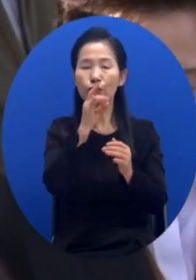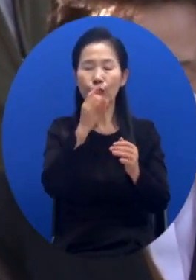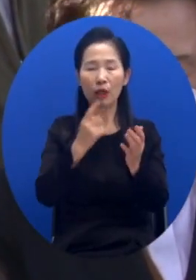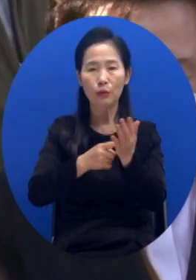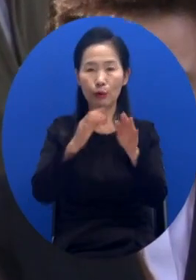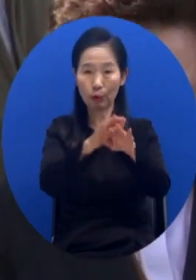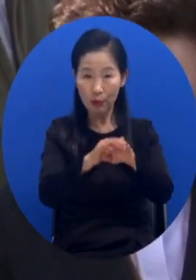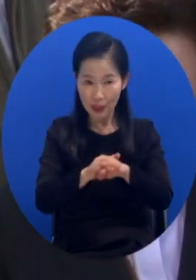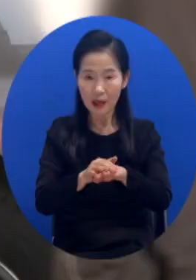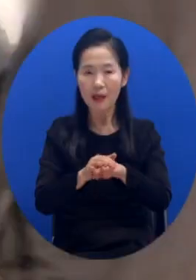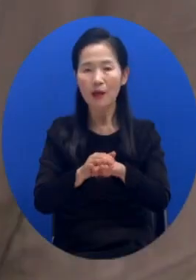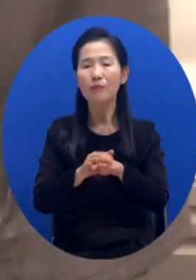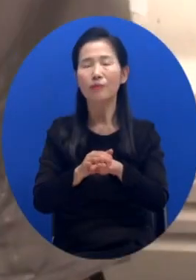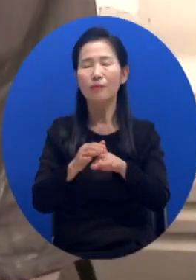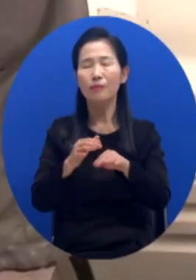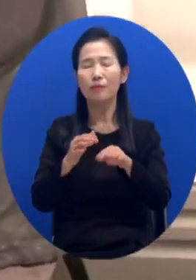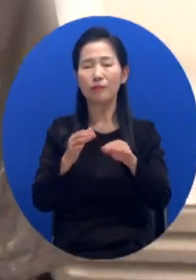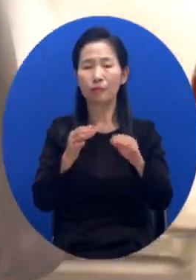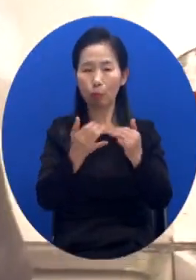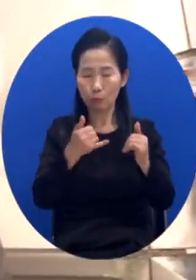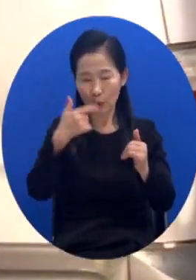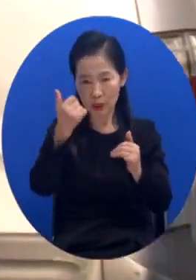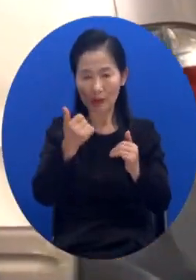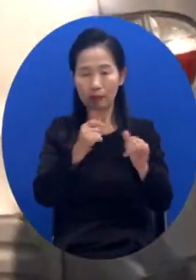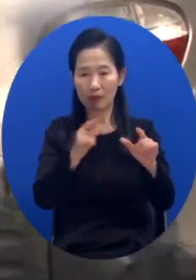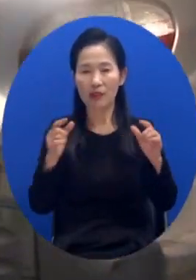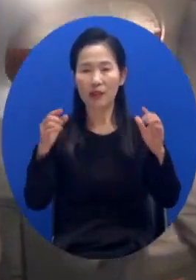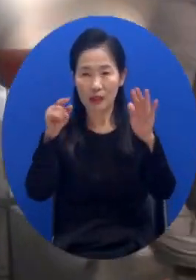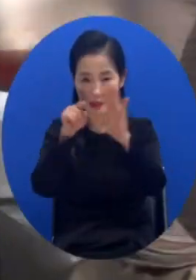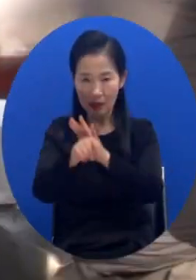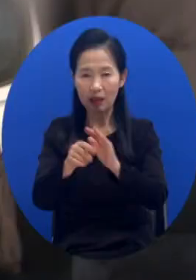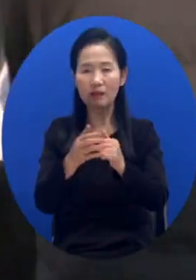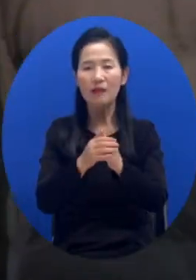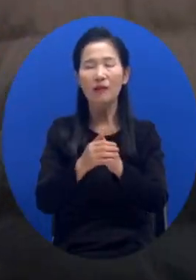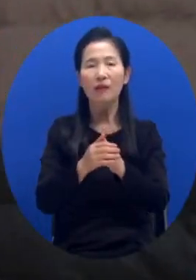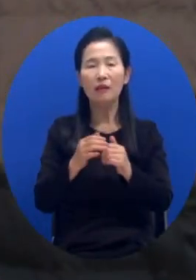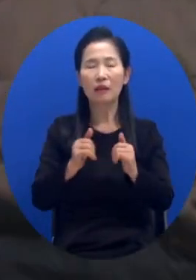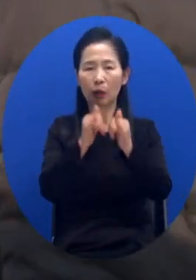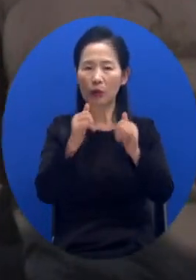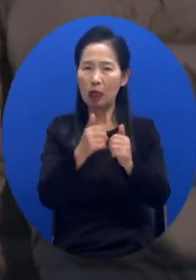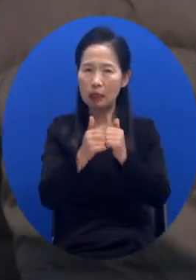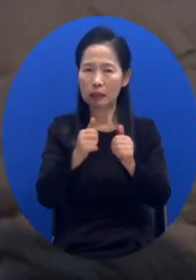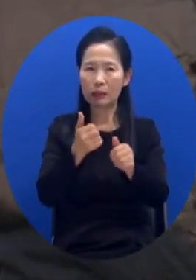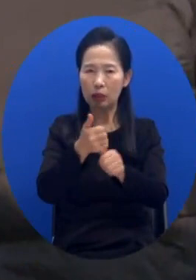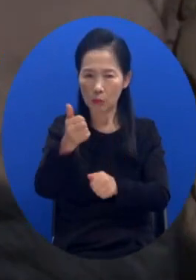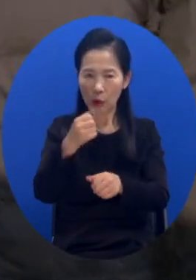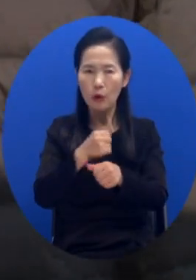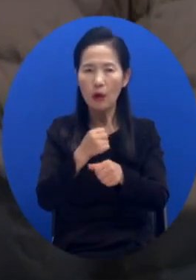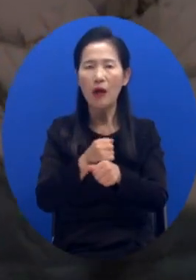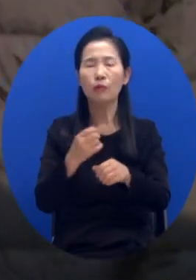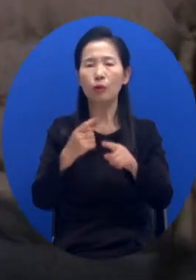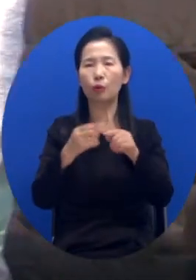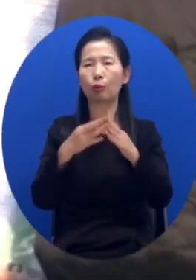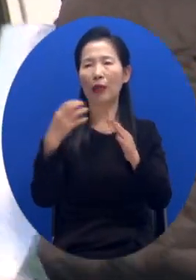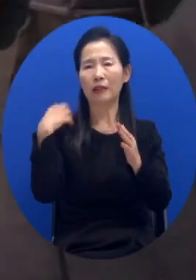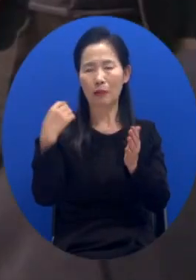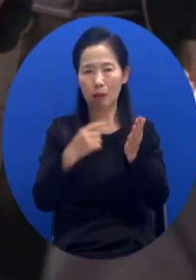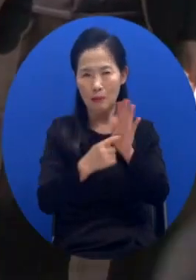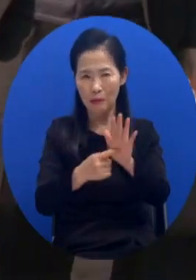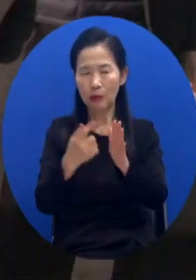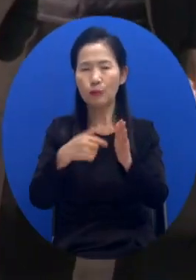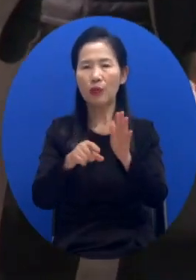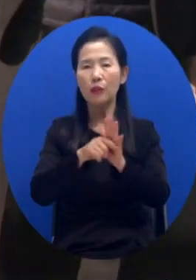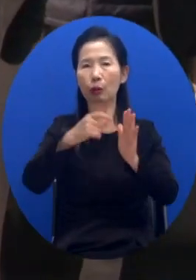노숙인들을 찾았습니다. 코로나19로 인한 사회적 갈등을 극복하고 교회의 사명을 다시 한번 정립해가고자